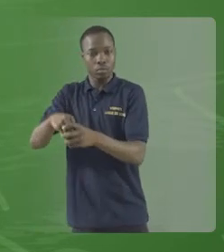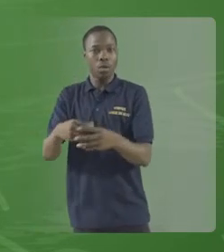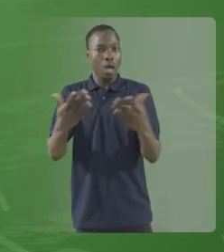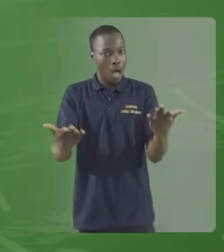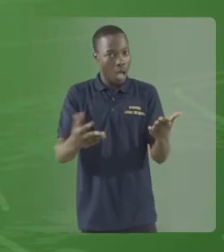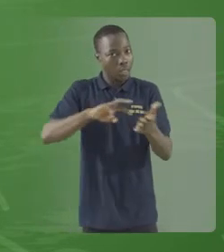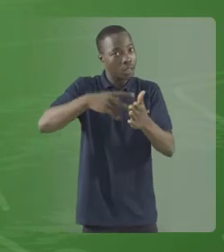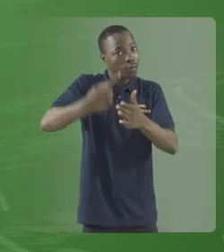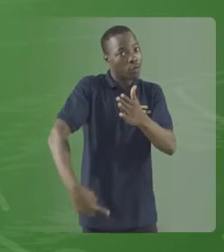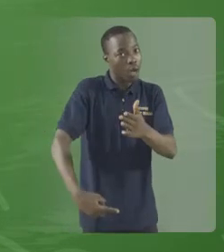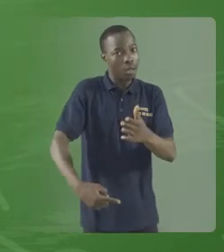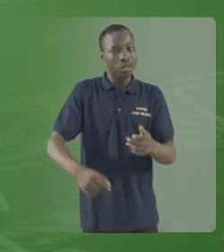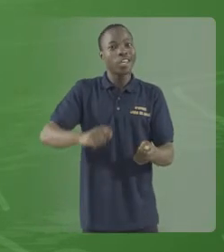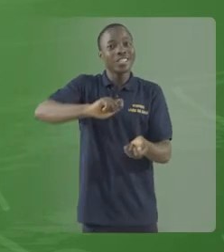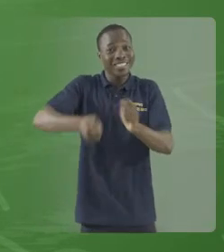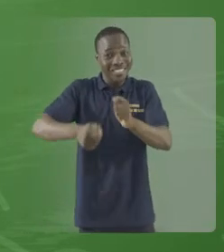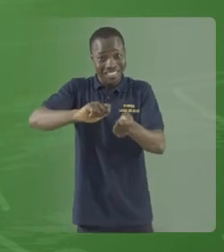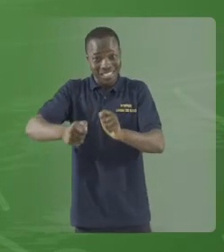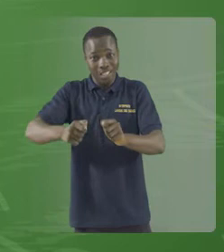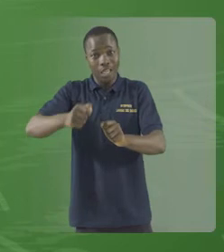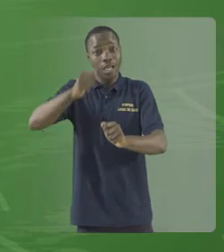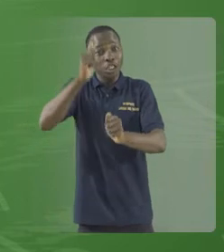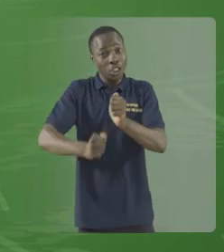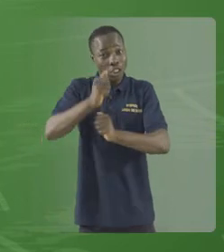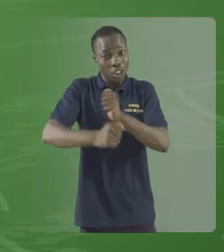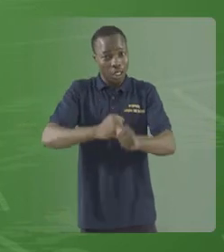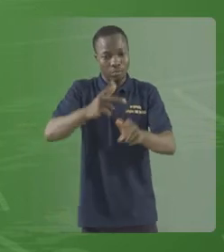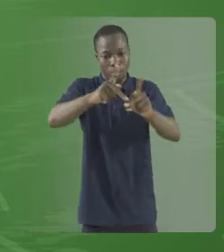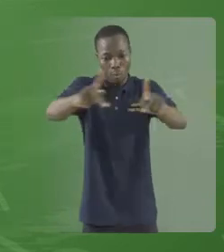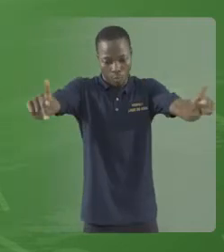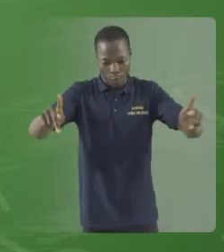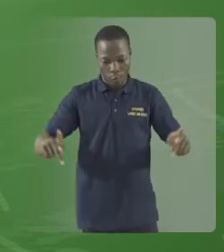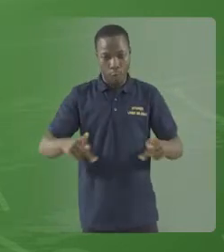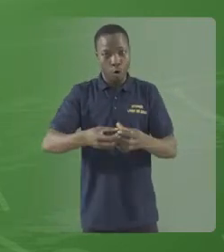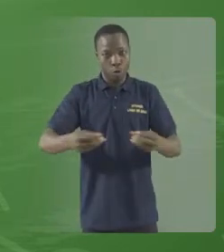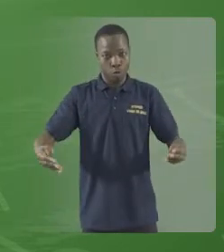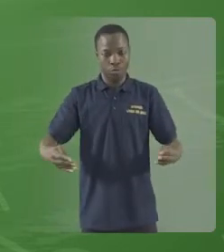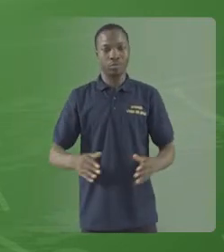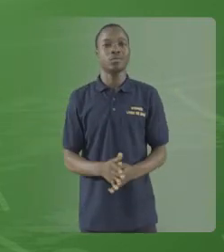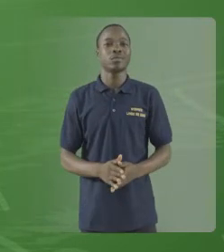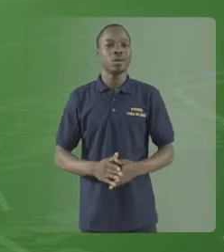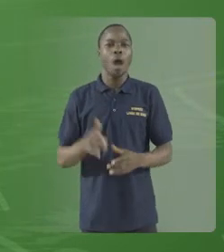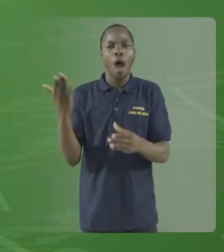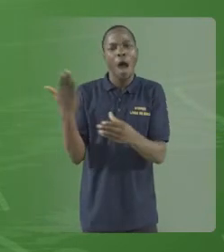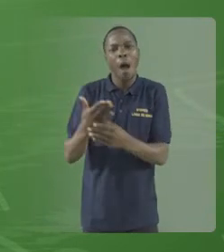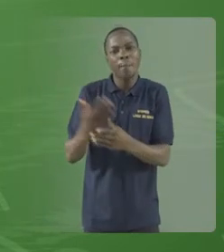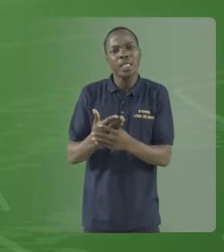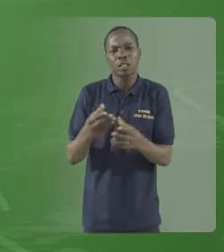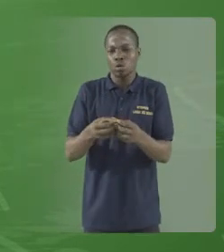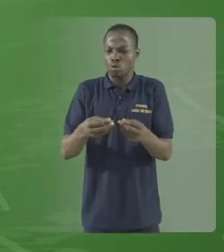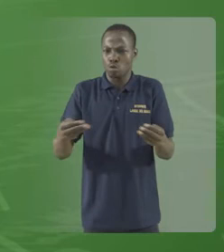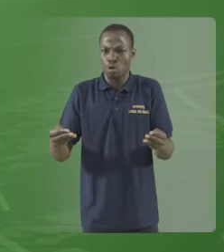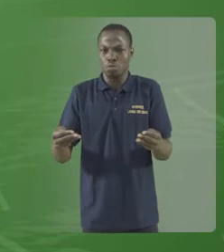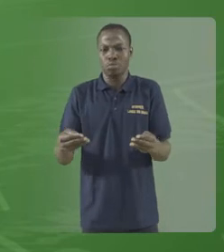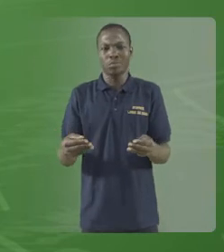changer de parcelles cultivées chaque année, ce qui empêche l'épuisement des